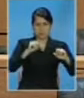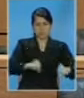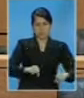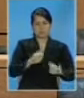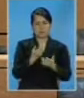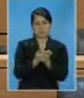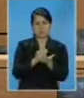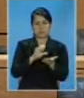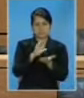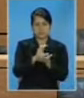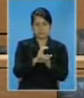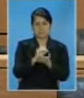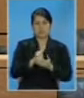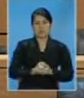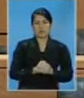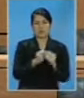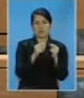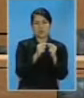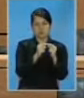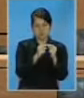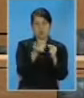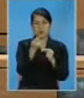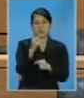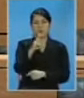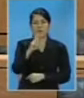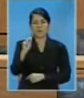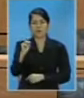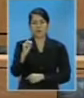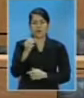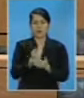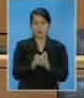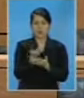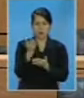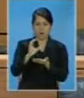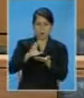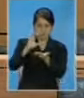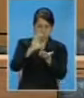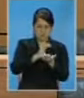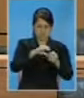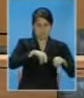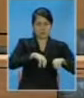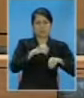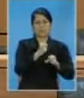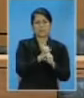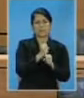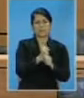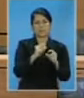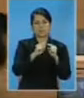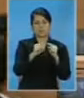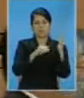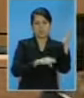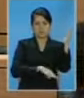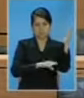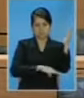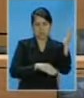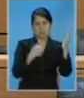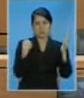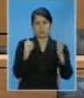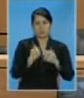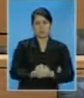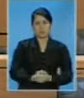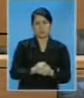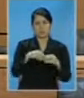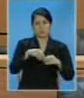เงินจากคณะรัฐมนตรีไปดำเนินการแต่ CCTV ในจังหวัดชายแดนภาคใต้มีทั้งของกรมการปกคร